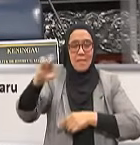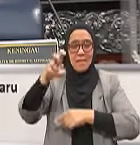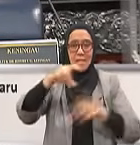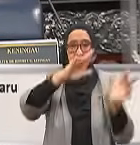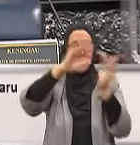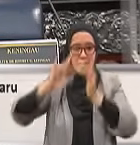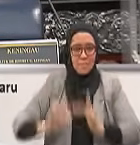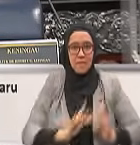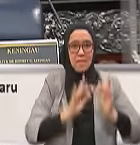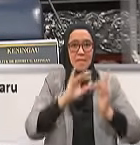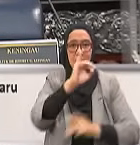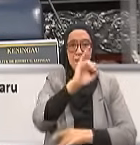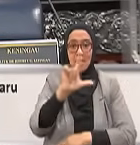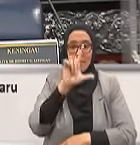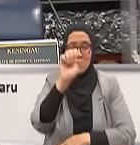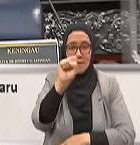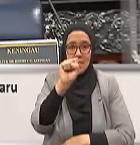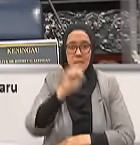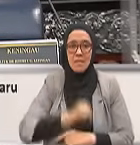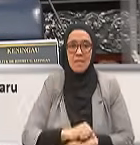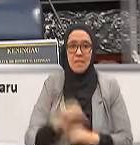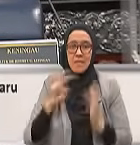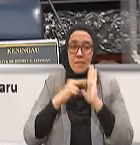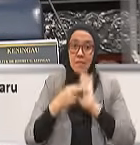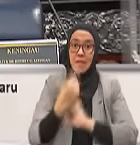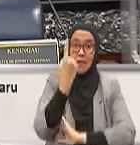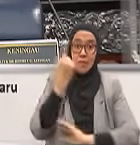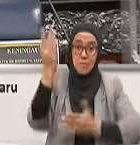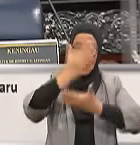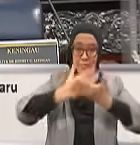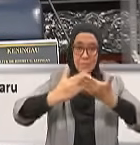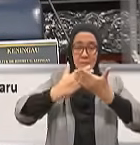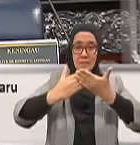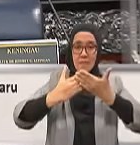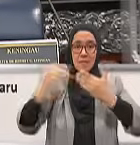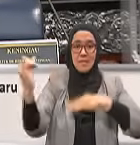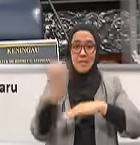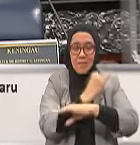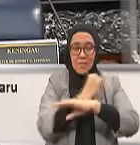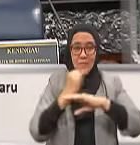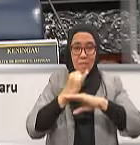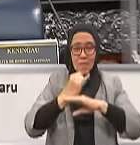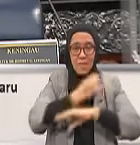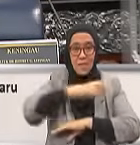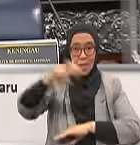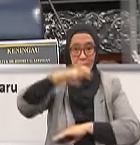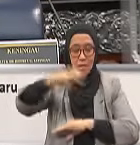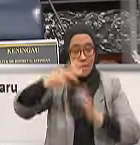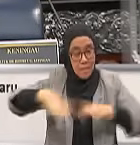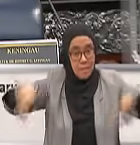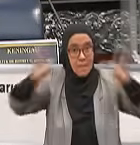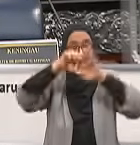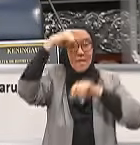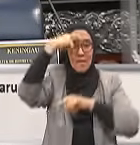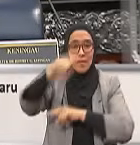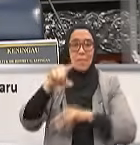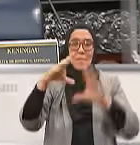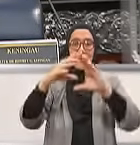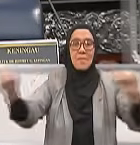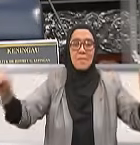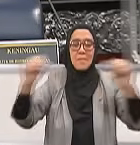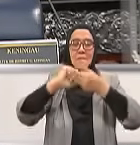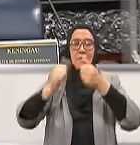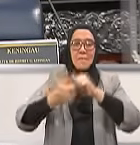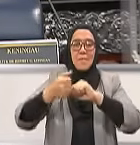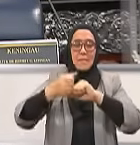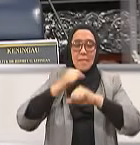support files sebagai satu cabang industri logistik yang penting terutamanya bagi menangani kesan akibat penularan